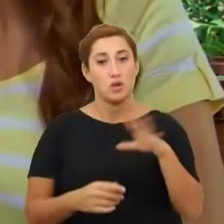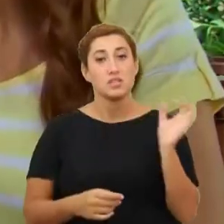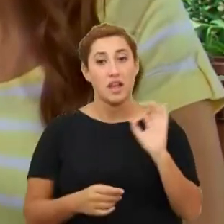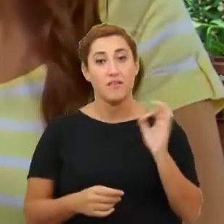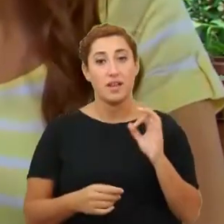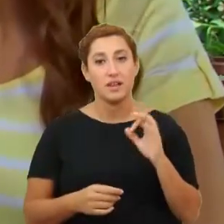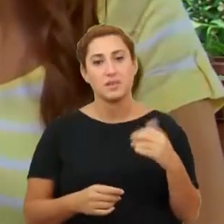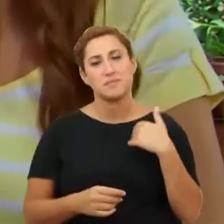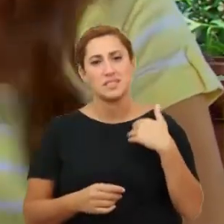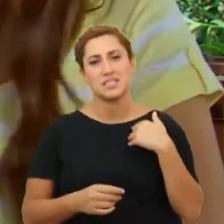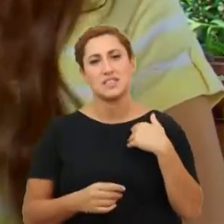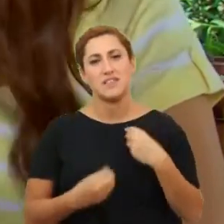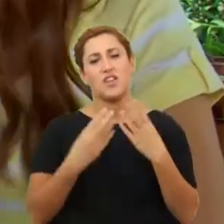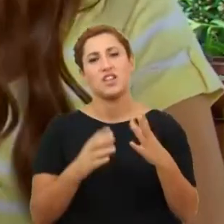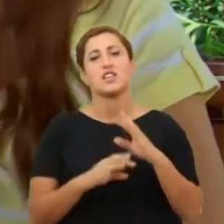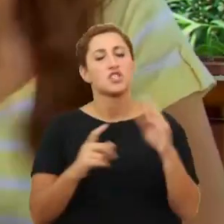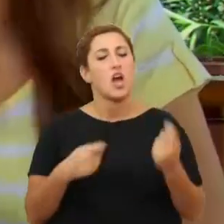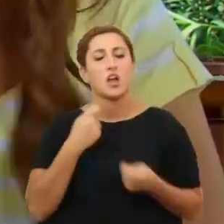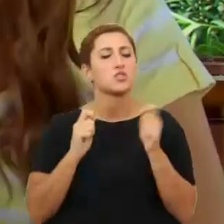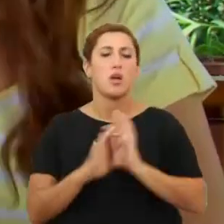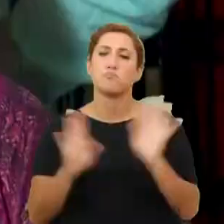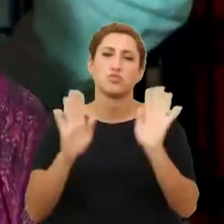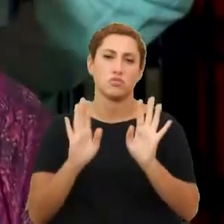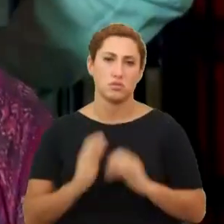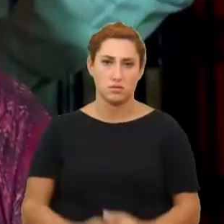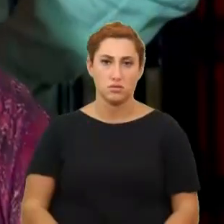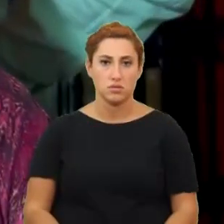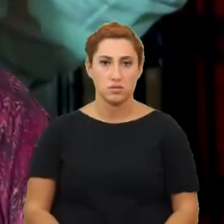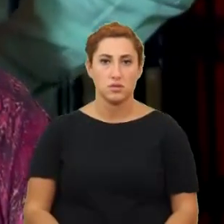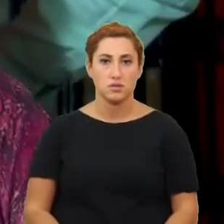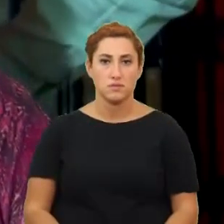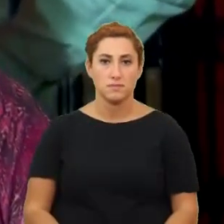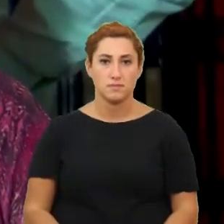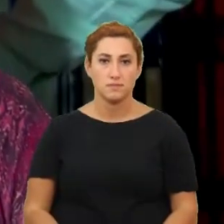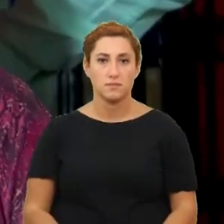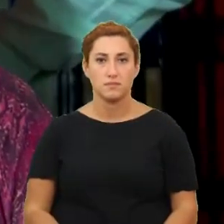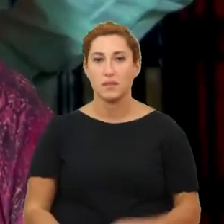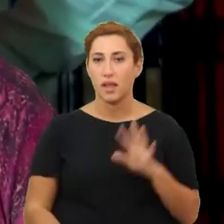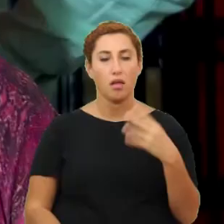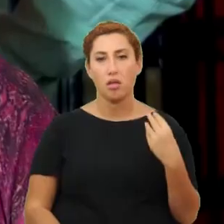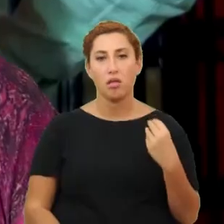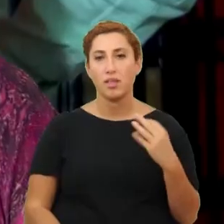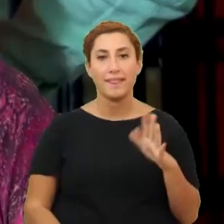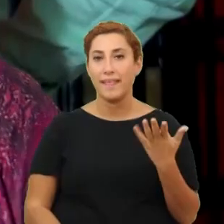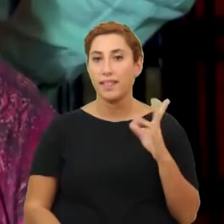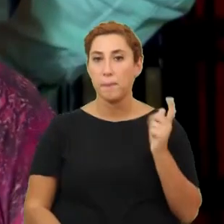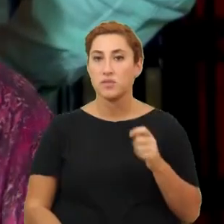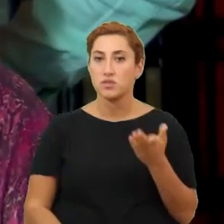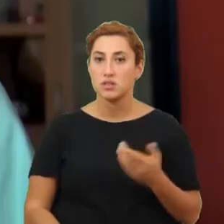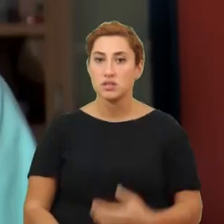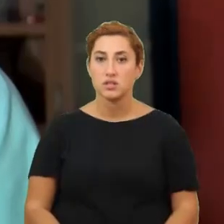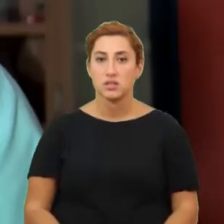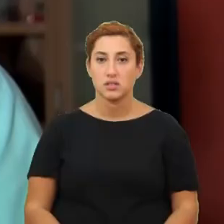Evet. Bizdensiniz. Parmağınızı bile kıpırdatmayacaksınız. İyi, peki de ne